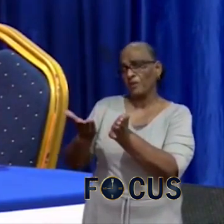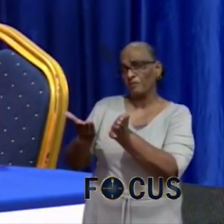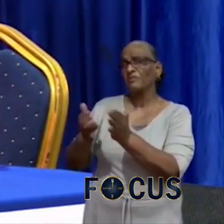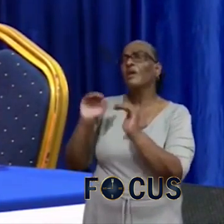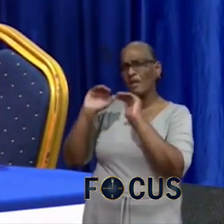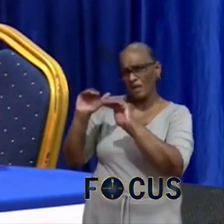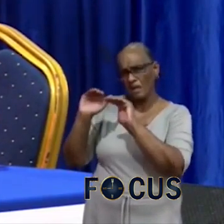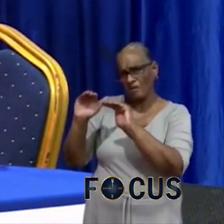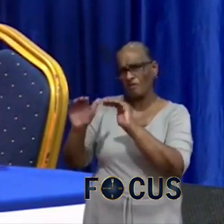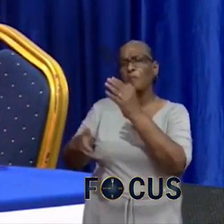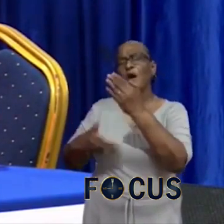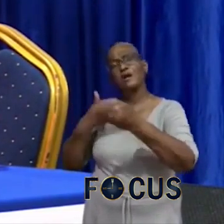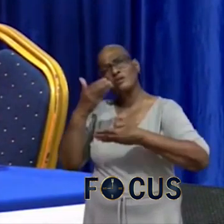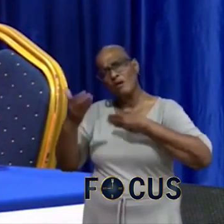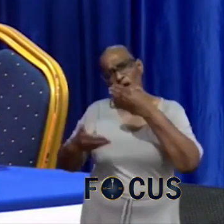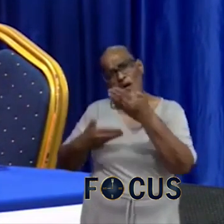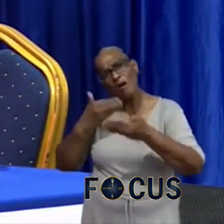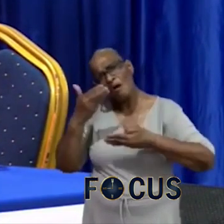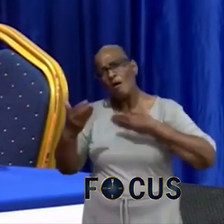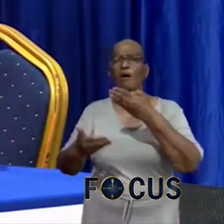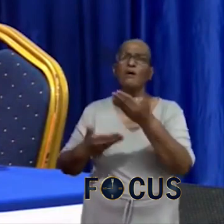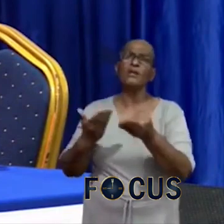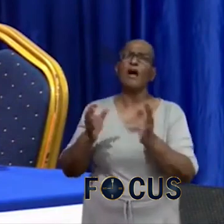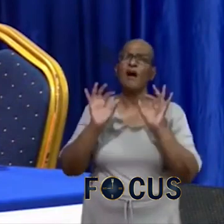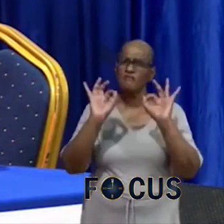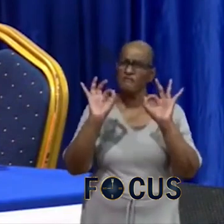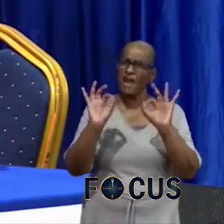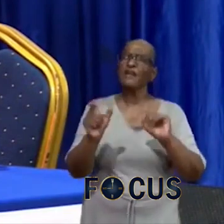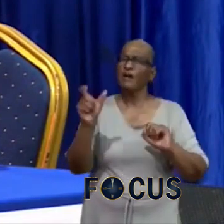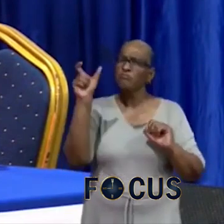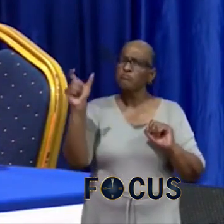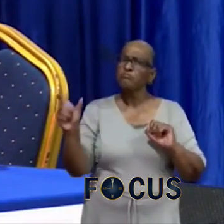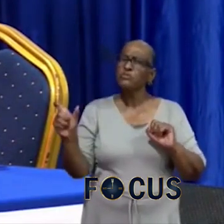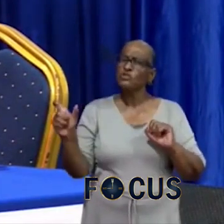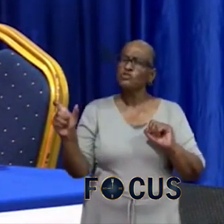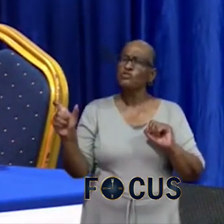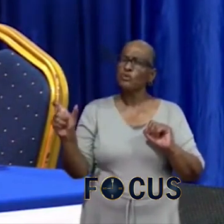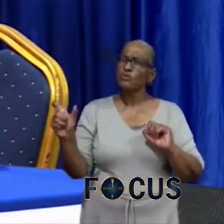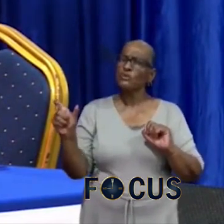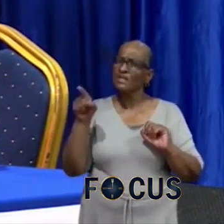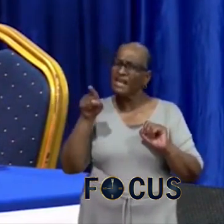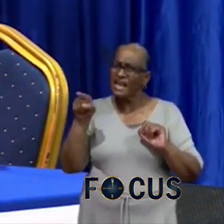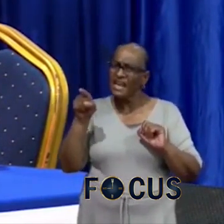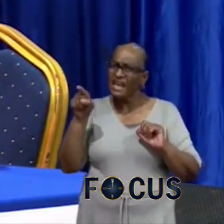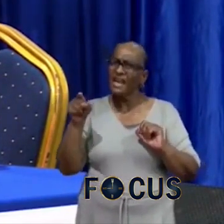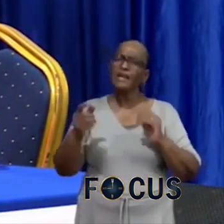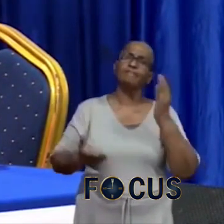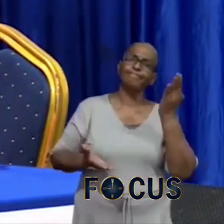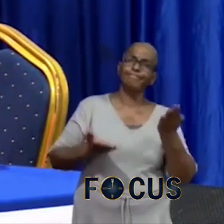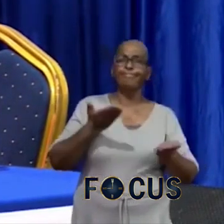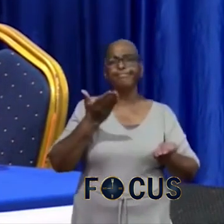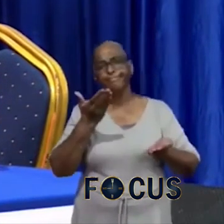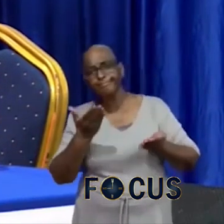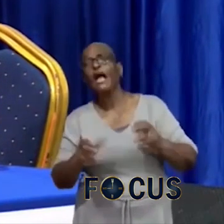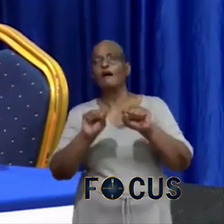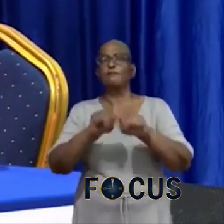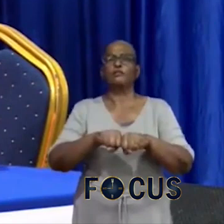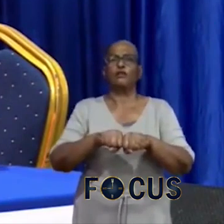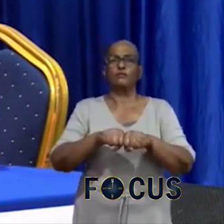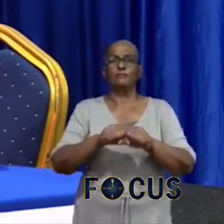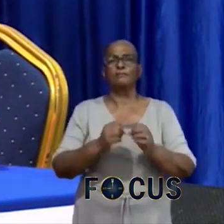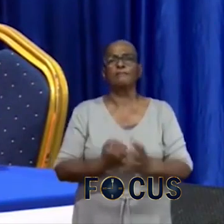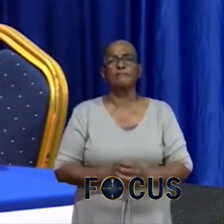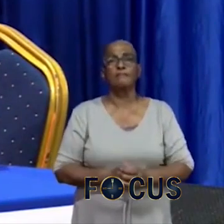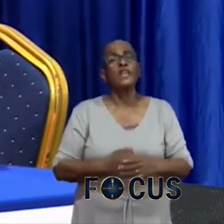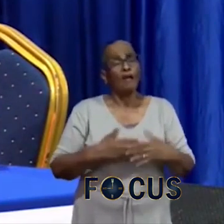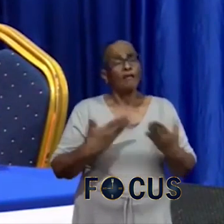die informatie geeft aan een dienstdoende veiligheidsfunctionaris, zodat hij of zij dus een evenwichtig besluit kan nemen.